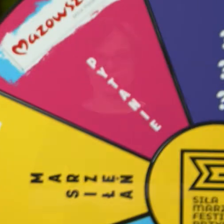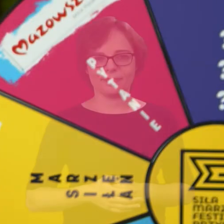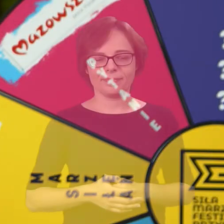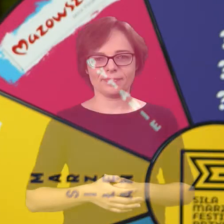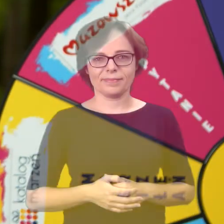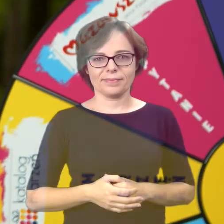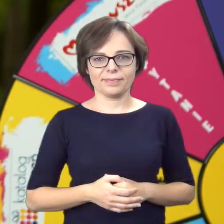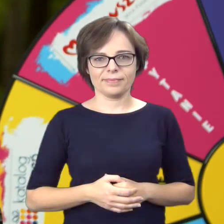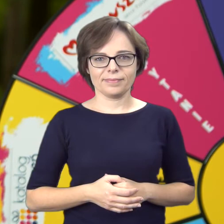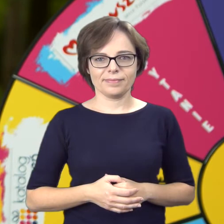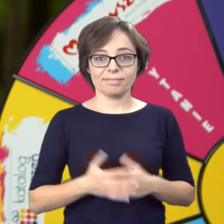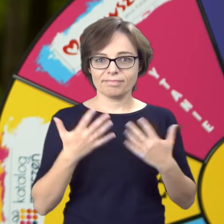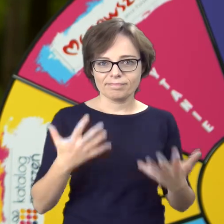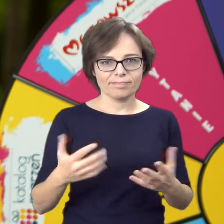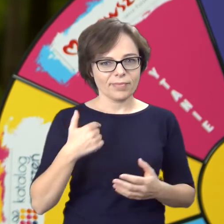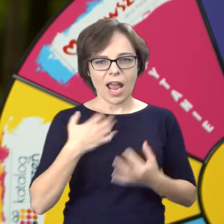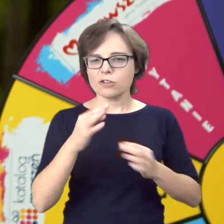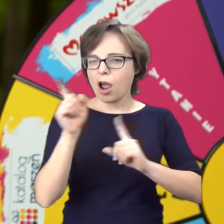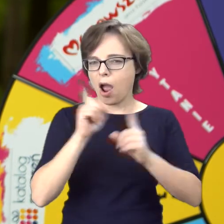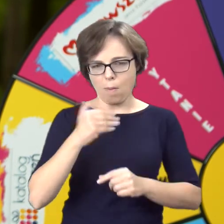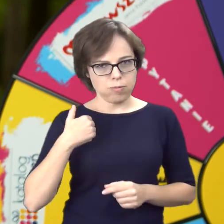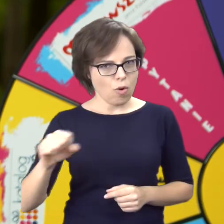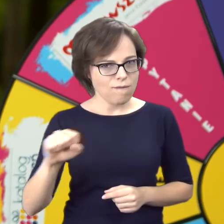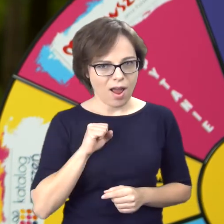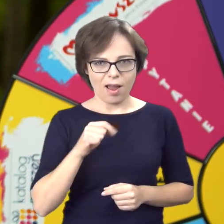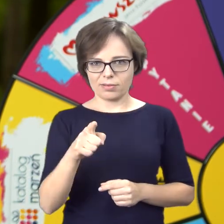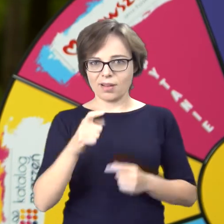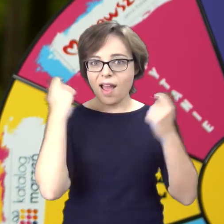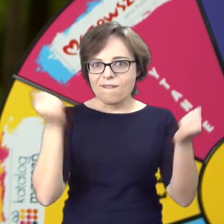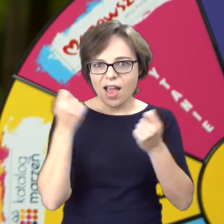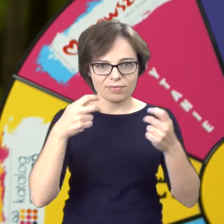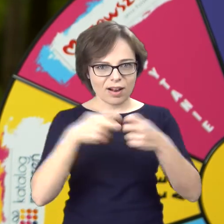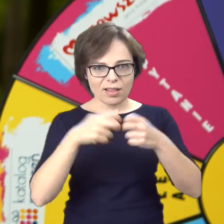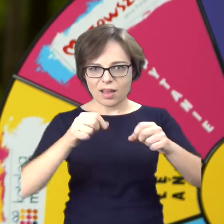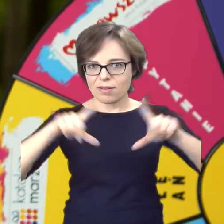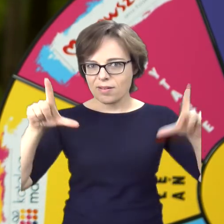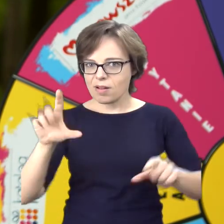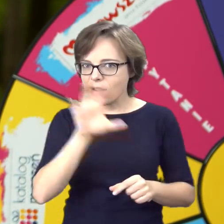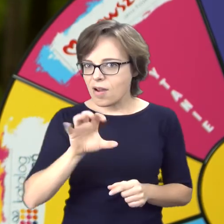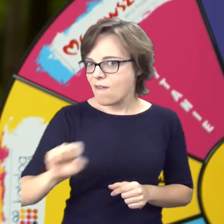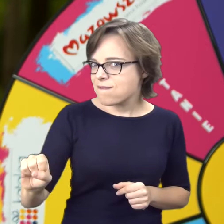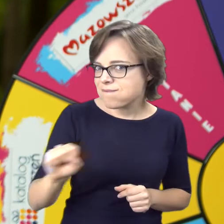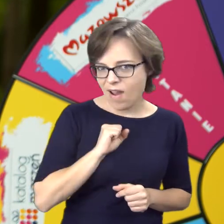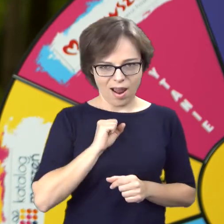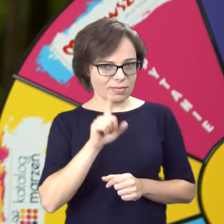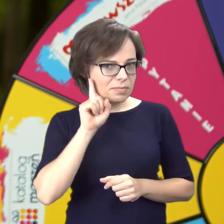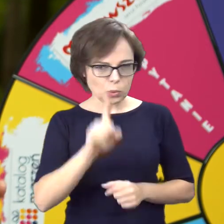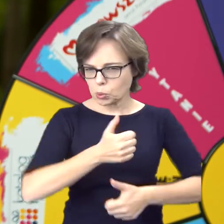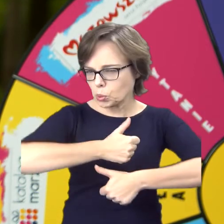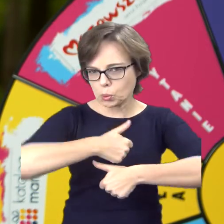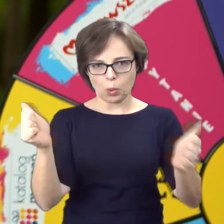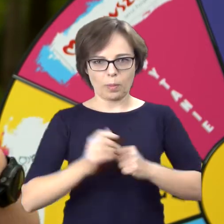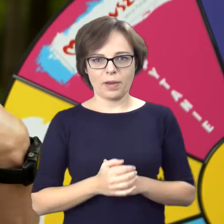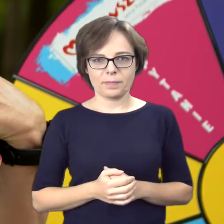Jak się dzisiaj bawiłeś? Słuchajcie, bawiłem się dzisiaj świetnie. Festiwal w takiej formie w ogóle bym się nie spodziewał, że to może być taka akcja. Mega, to